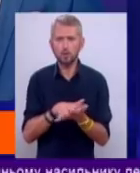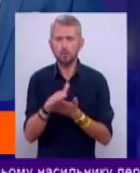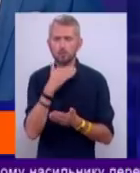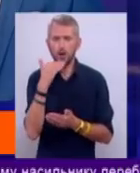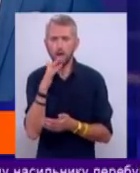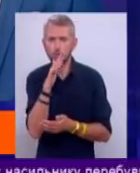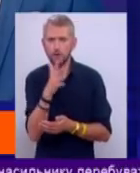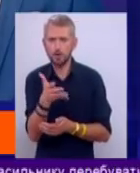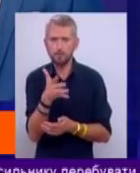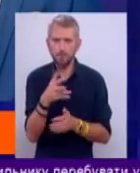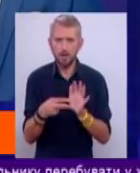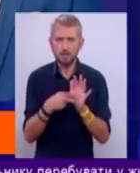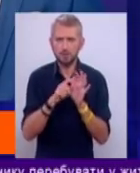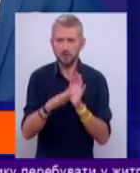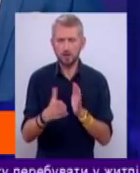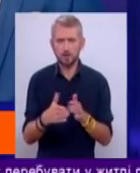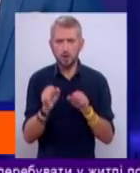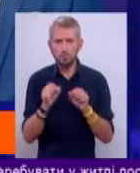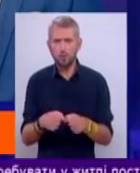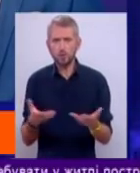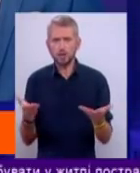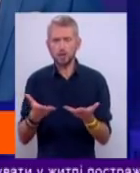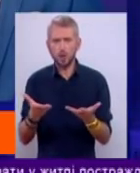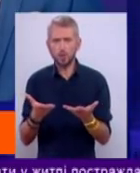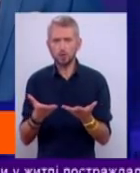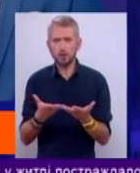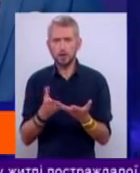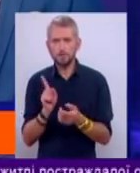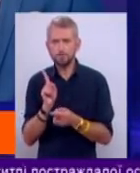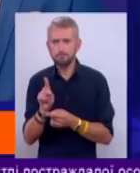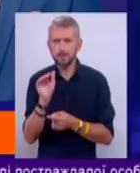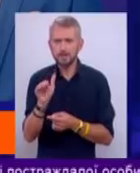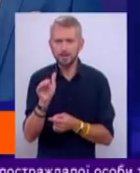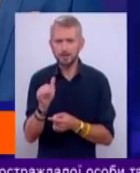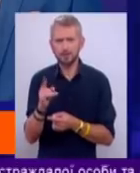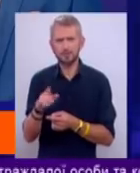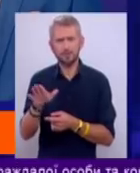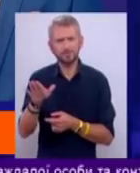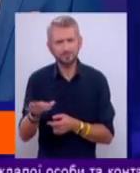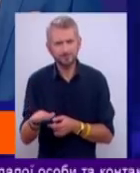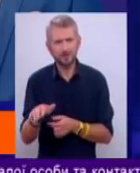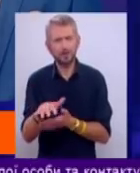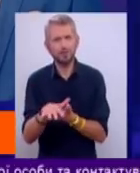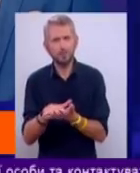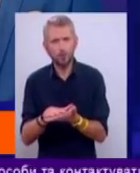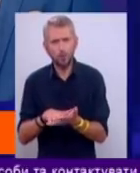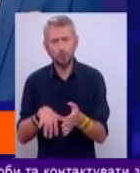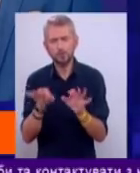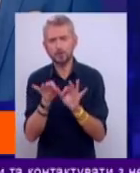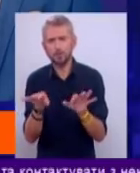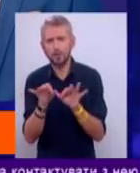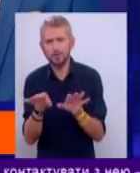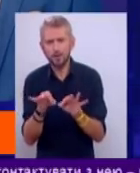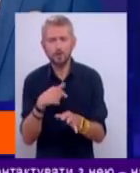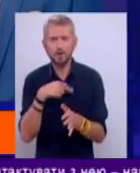часу, 5-7 хвилин. Можна якось підійти, просто положити руку, продовжувати пояснювати. Я